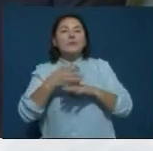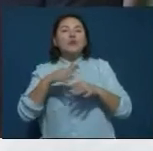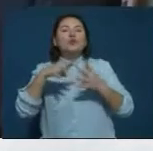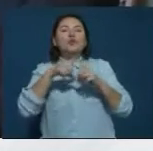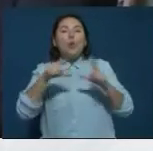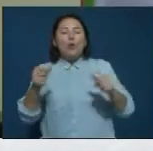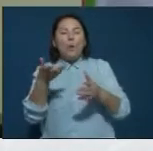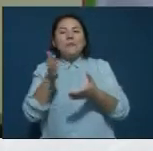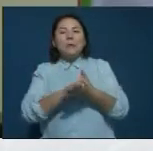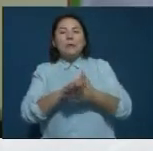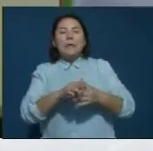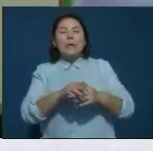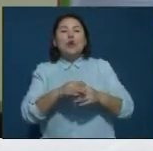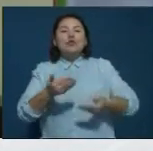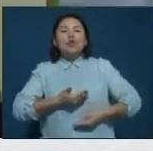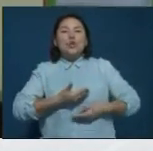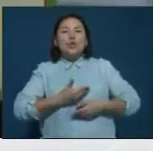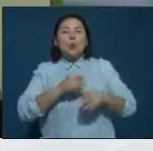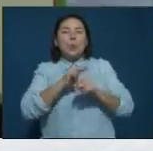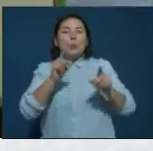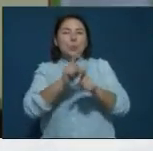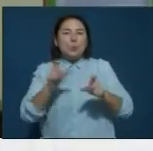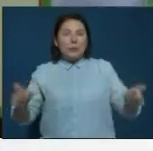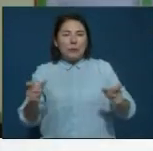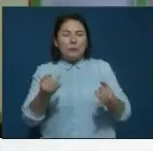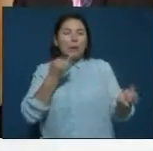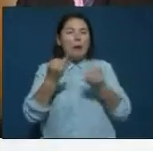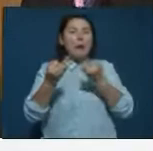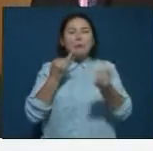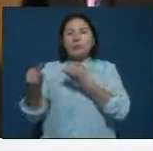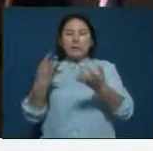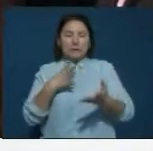ознакомился жизни учащихся а также побеседовал с преподавателями